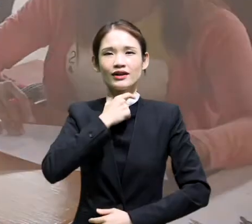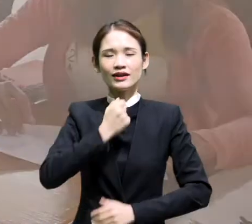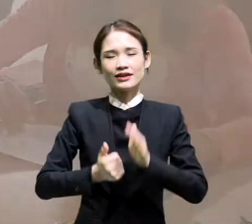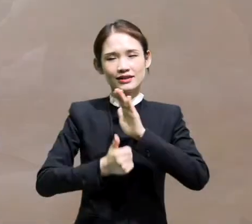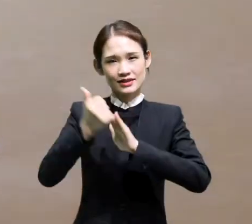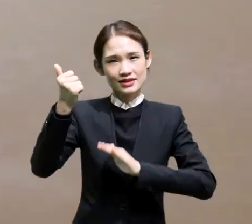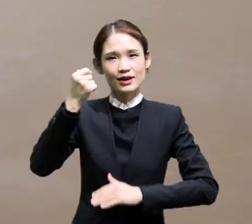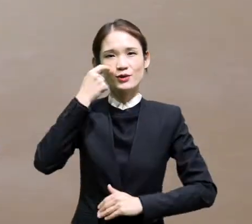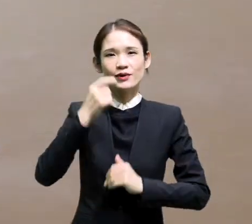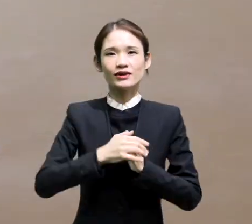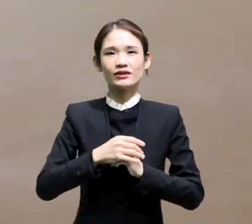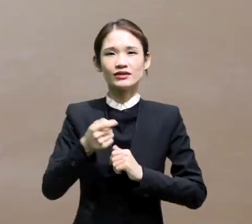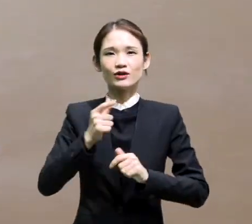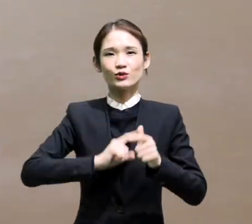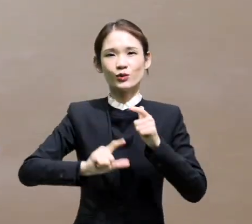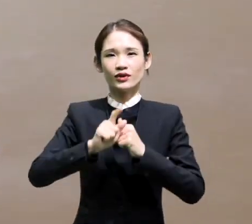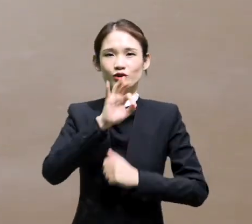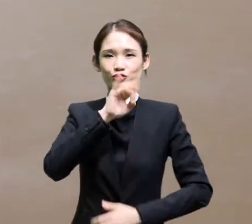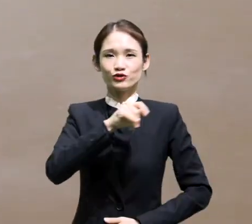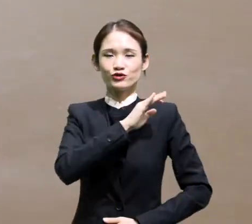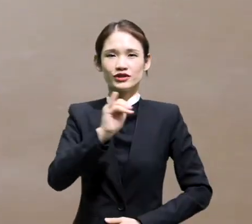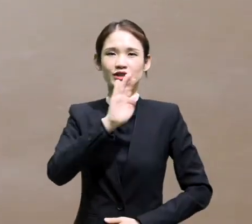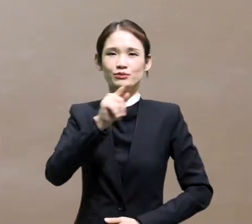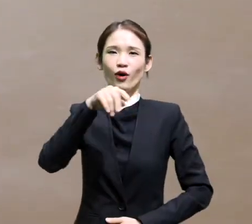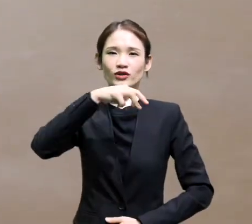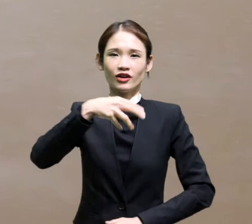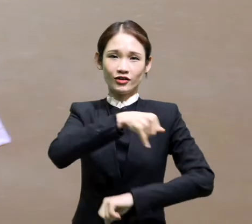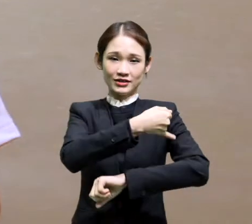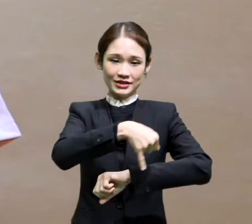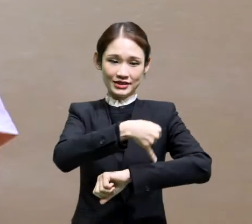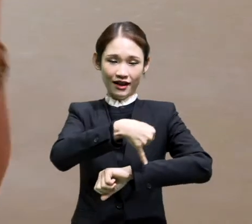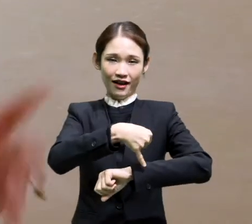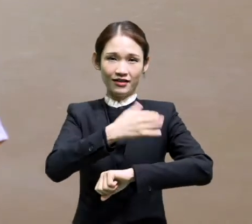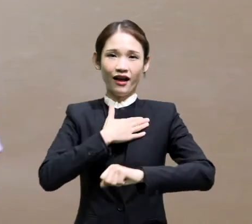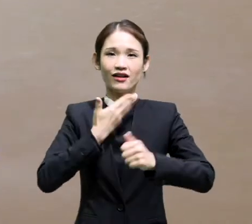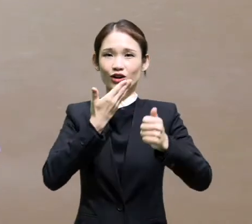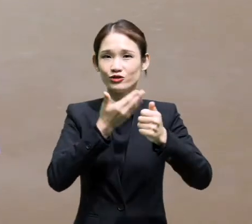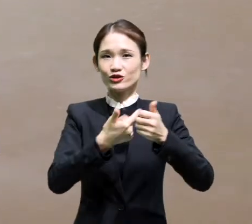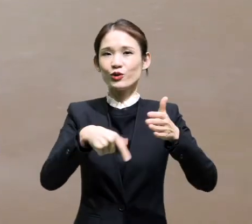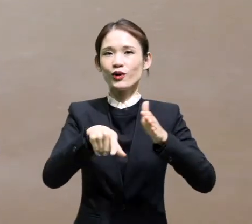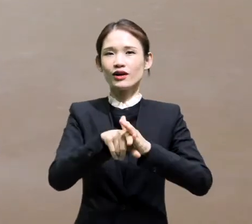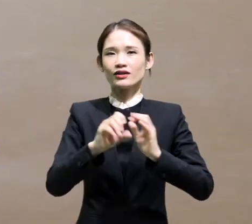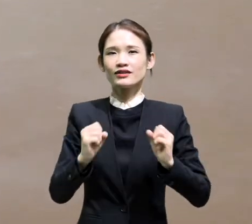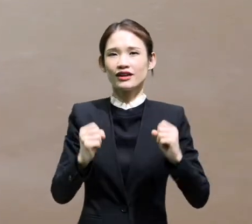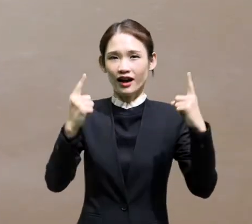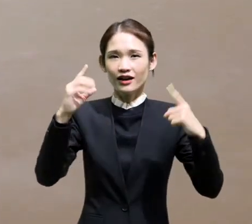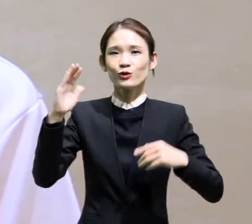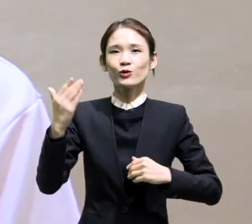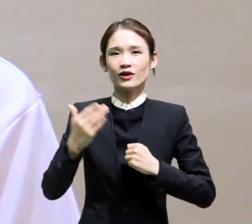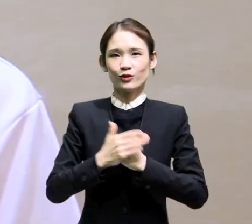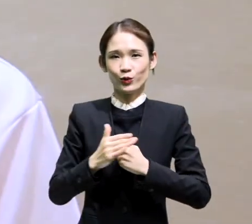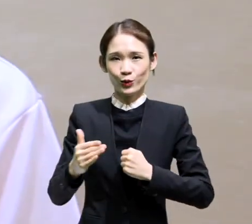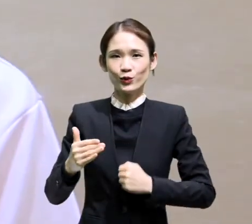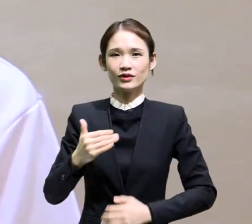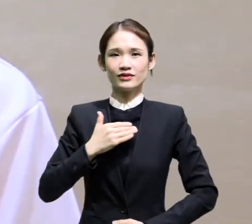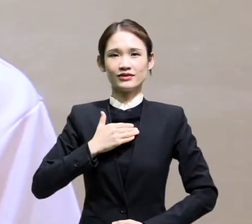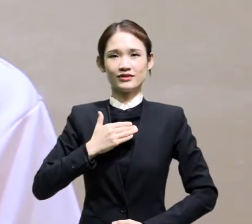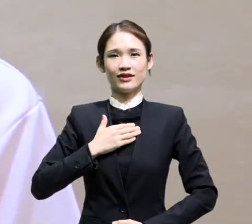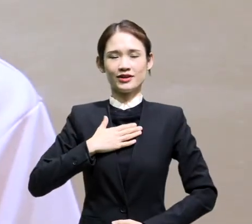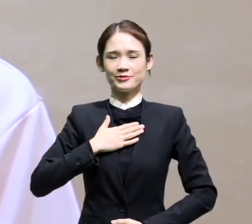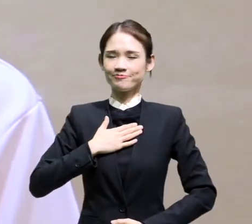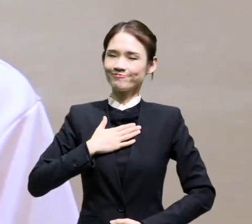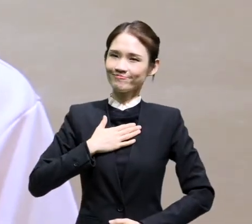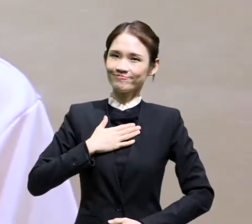희망해봅니다. 조금이나마 유니버셜 디자인이라는 것을 알려드릴 수 있는 어떤 그런 계기가 돼서